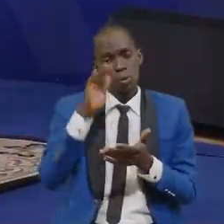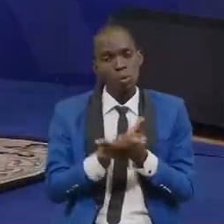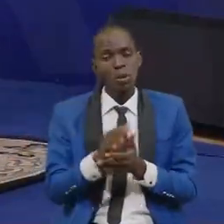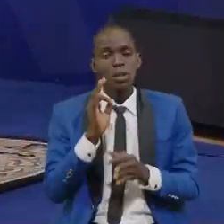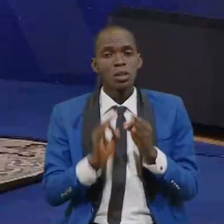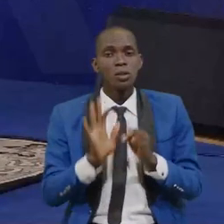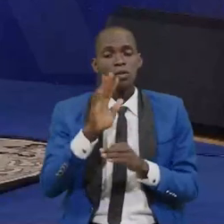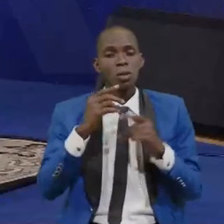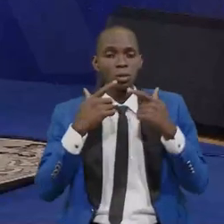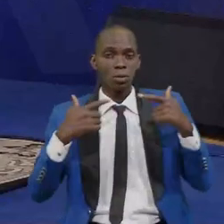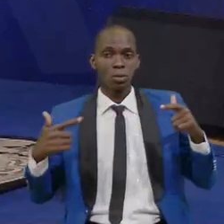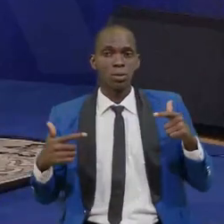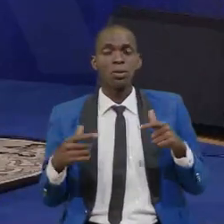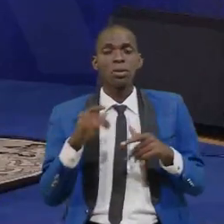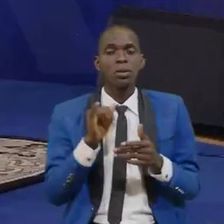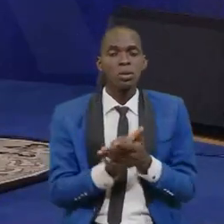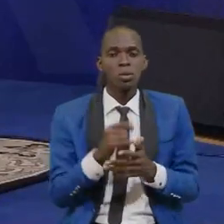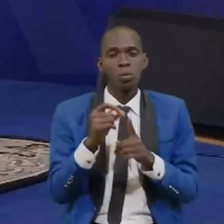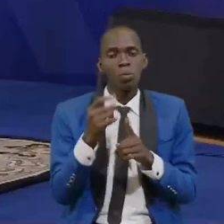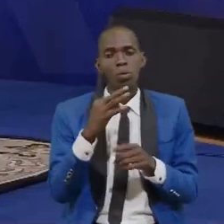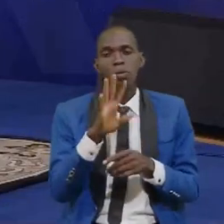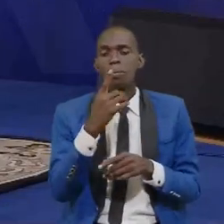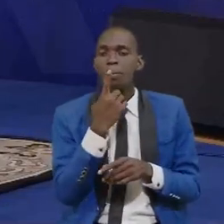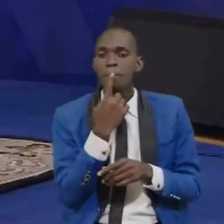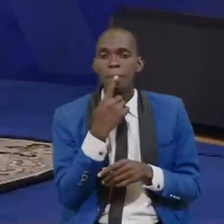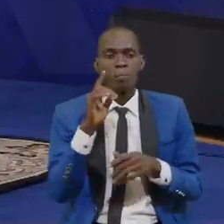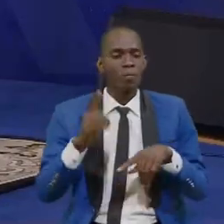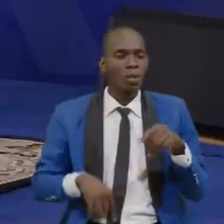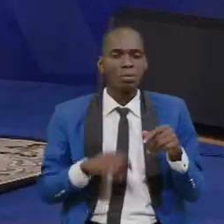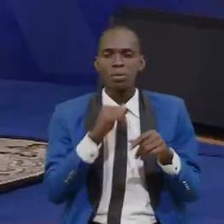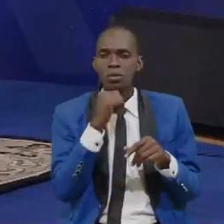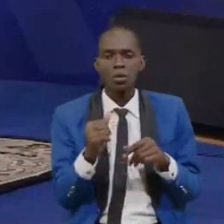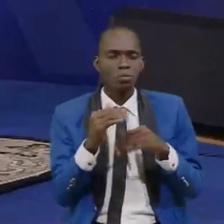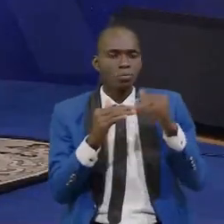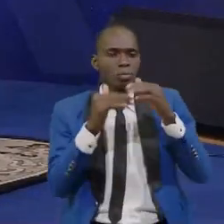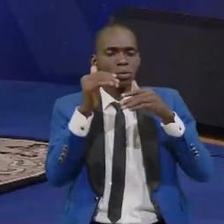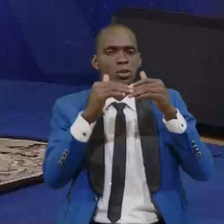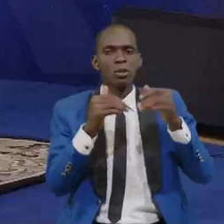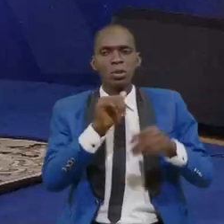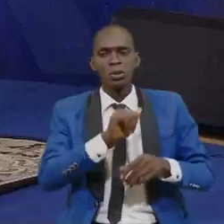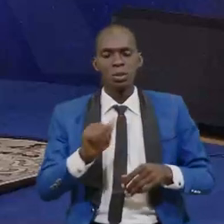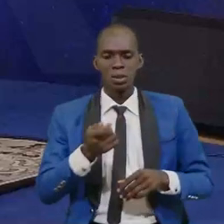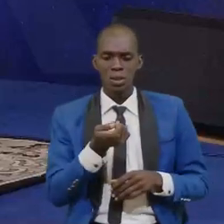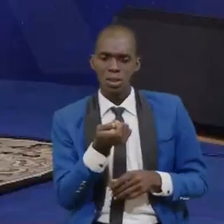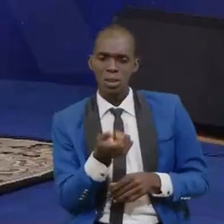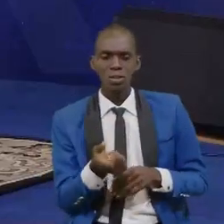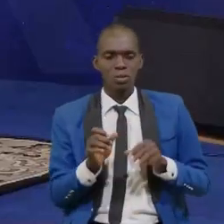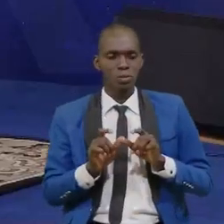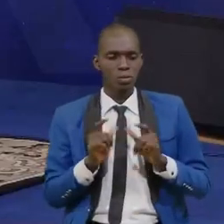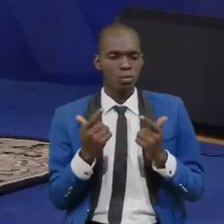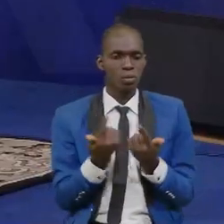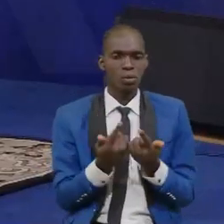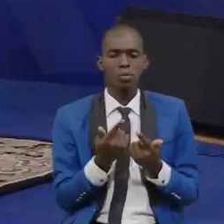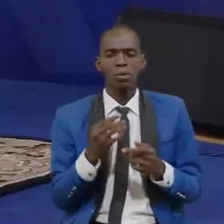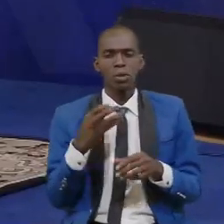votre langage, si les propos de votre bouche, les paroles de votre bouche ne peuvent pas édifier le petit cercle de votre